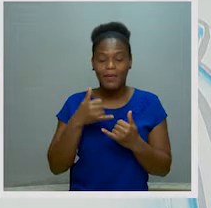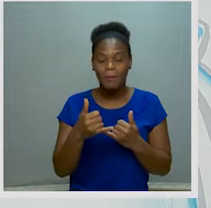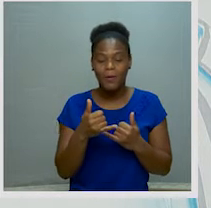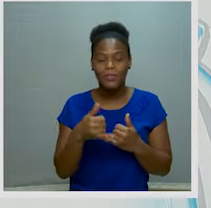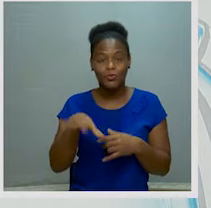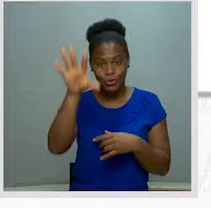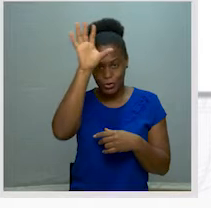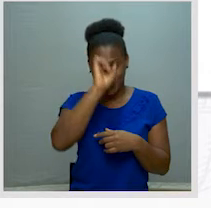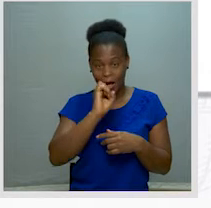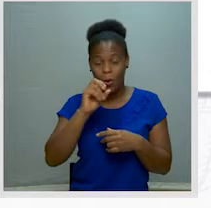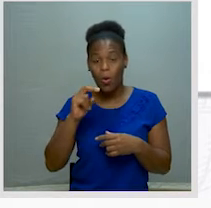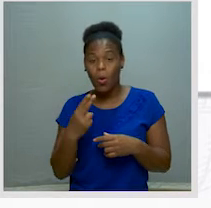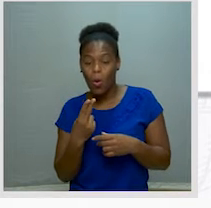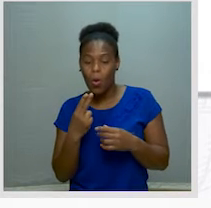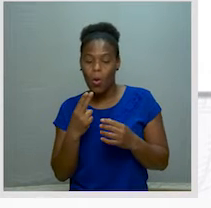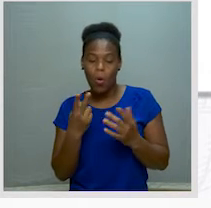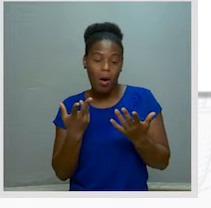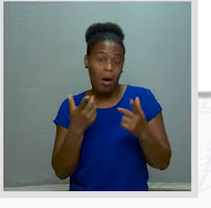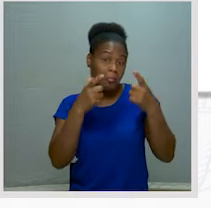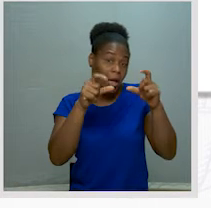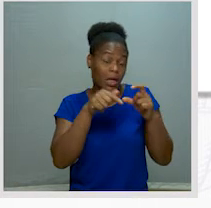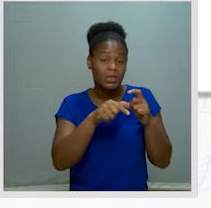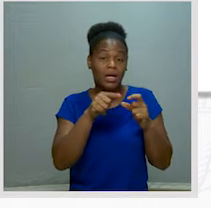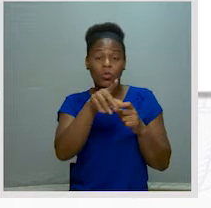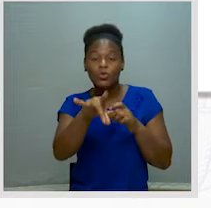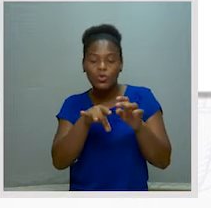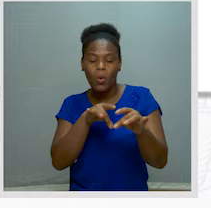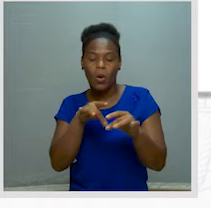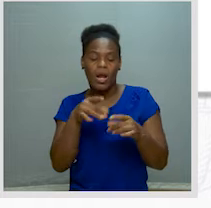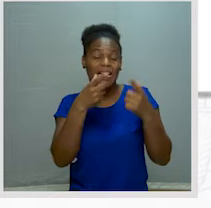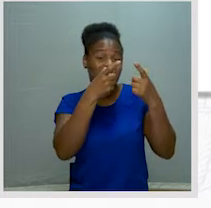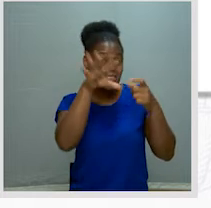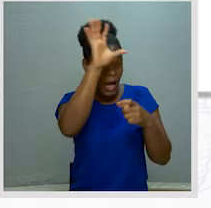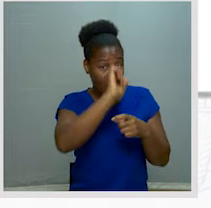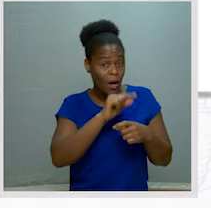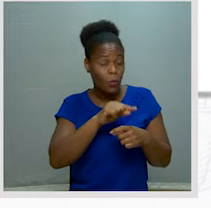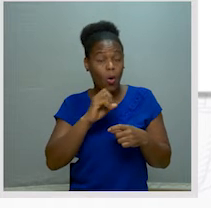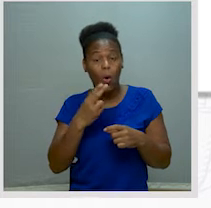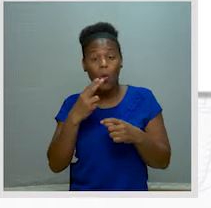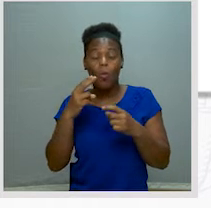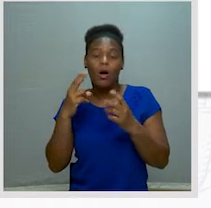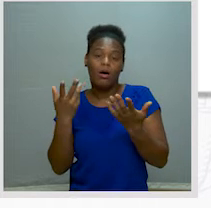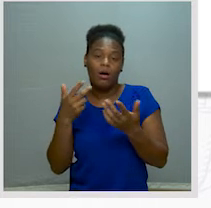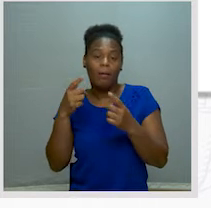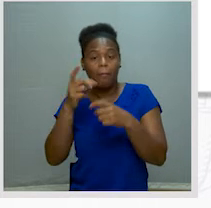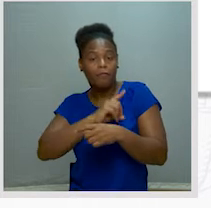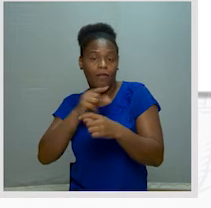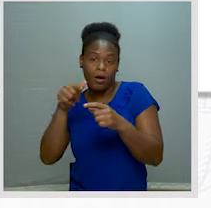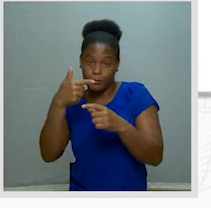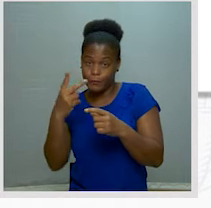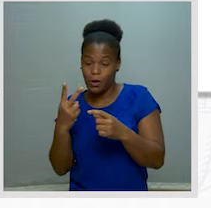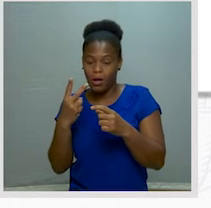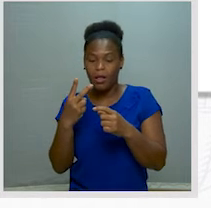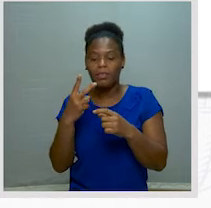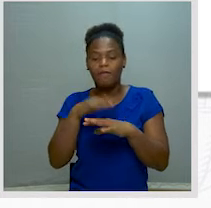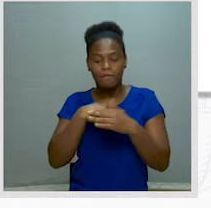Puis, l'État ou la chaîne. Là, vous allez choisir entre l'État ou la chaîne a mis en